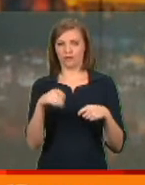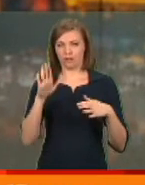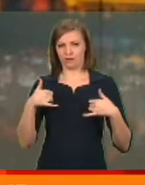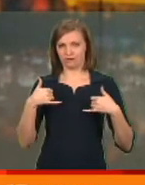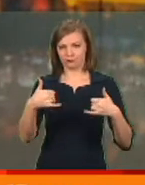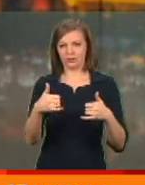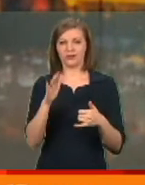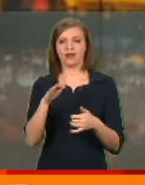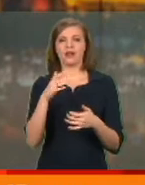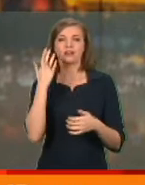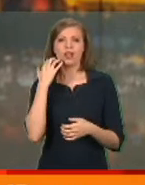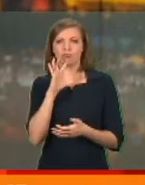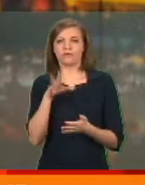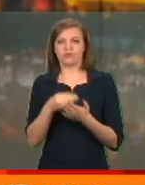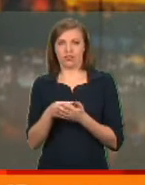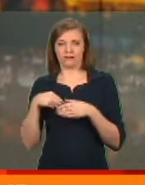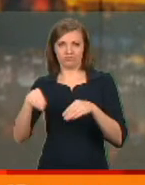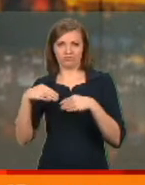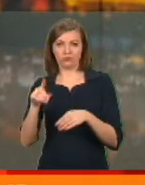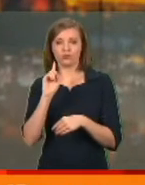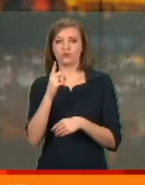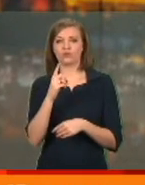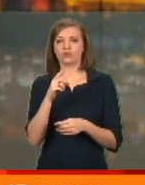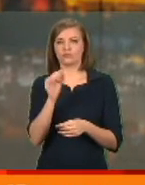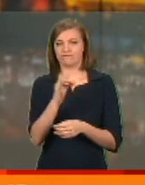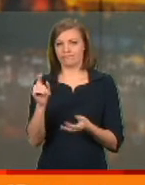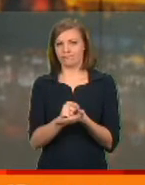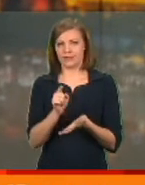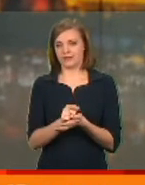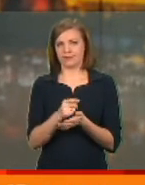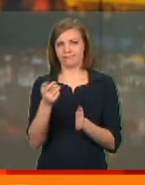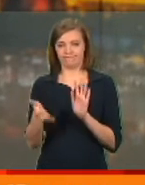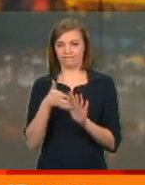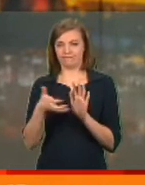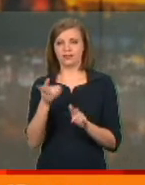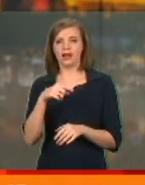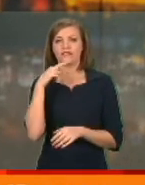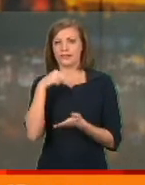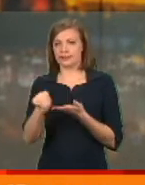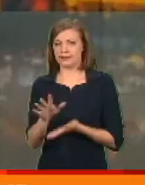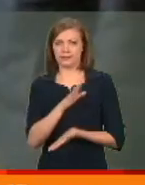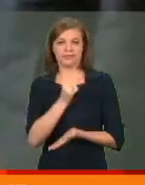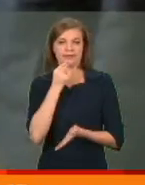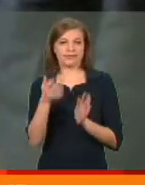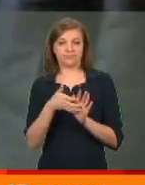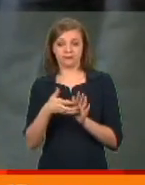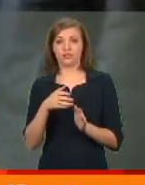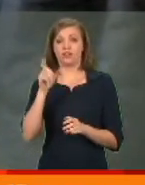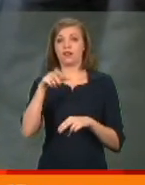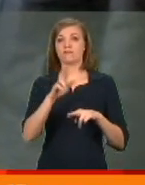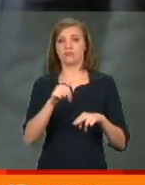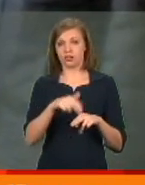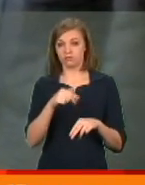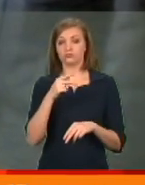тротуарі в середмісті яблуками з власного саду, бо копійчаної пенсії, каже, не стає навіть на ліки і їжу. Патрульні,